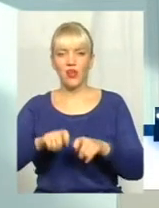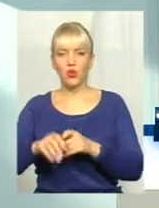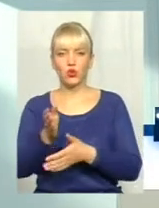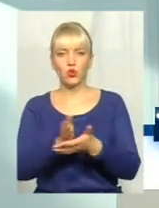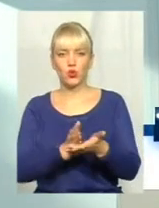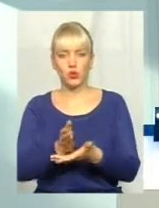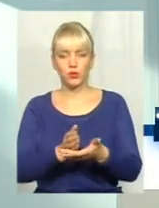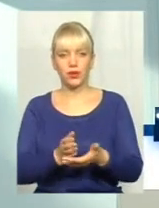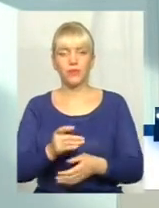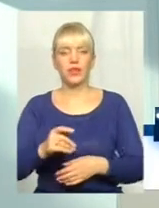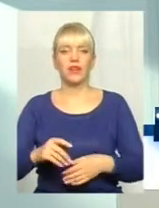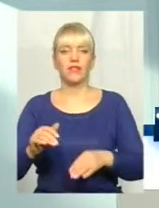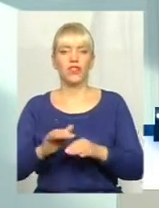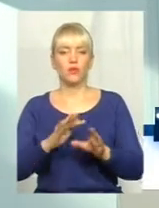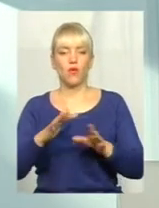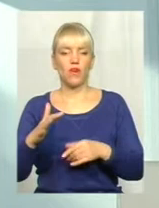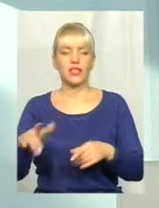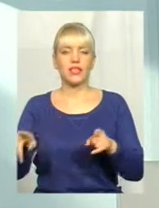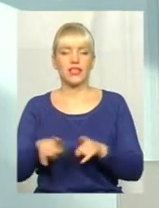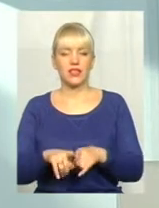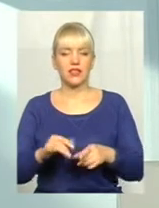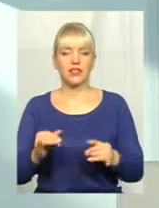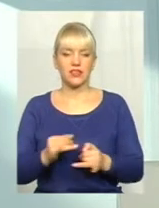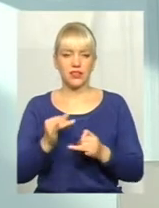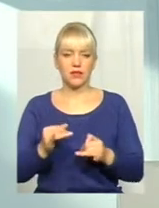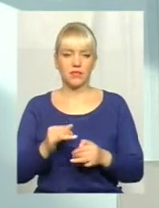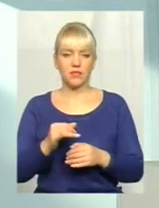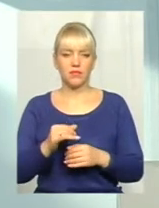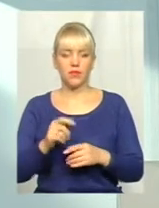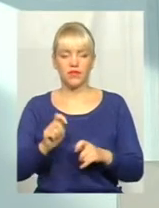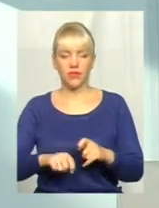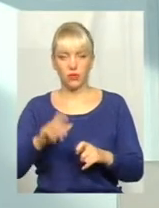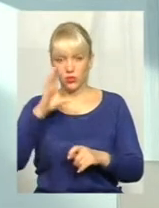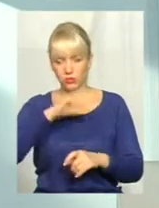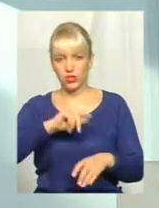служби, наприклад, відбуваються доволі такі успішні перевірки. От